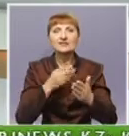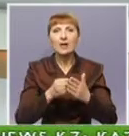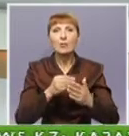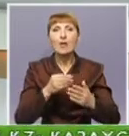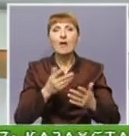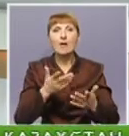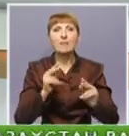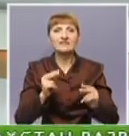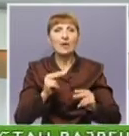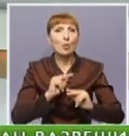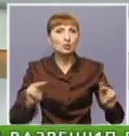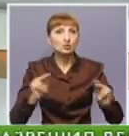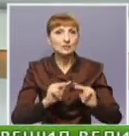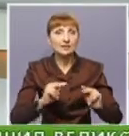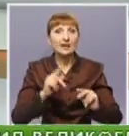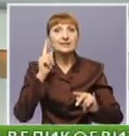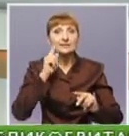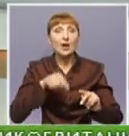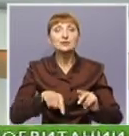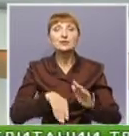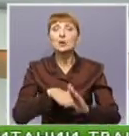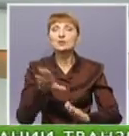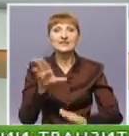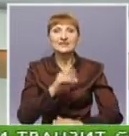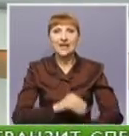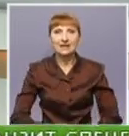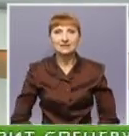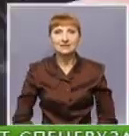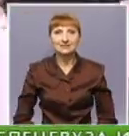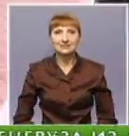делу учителя, знает здесь лучше всех.